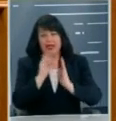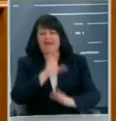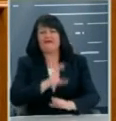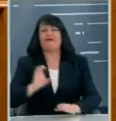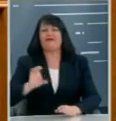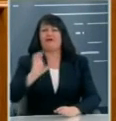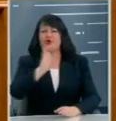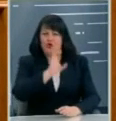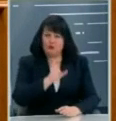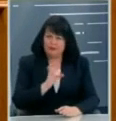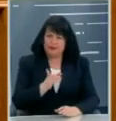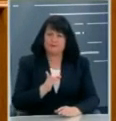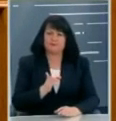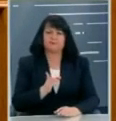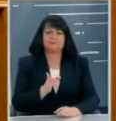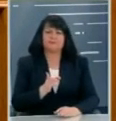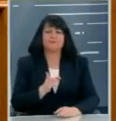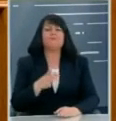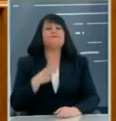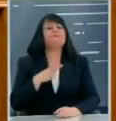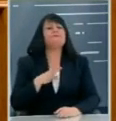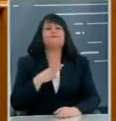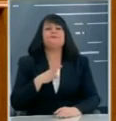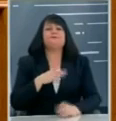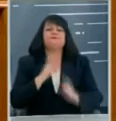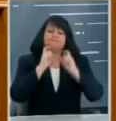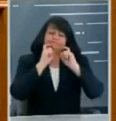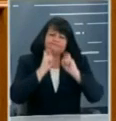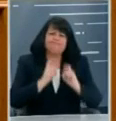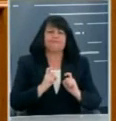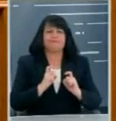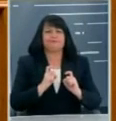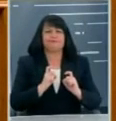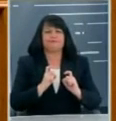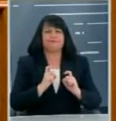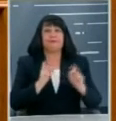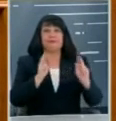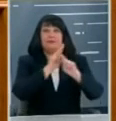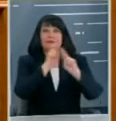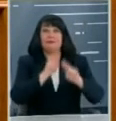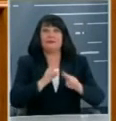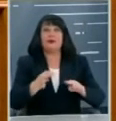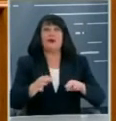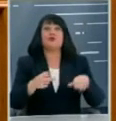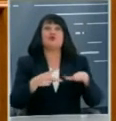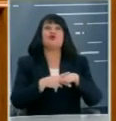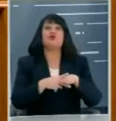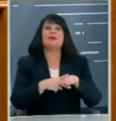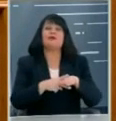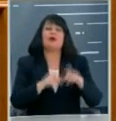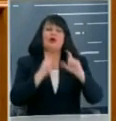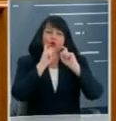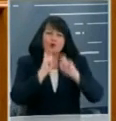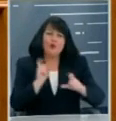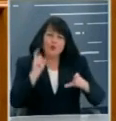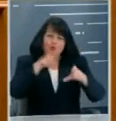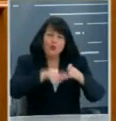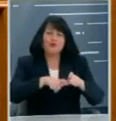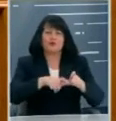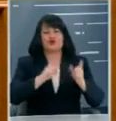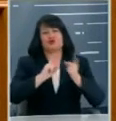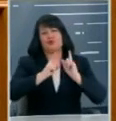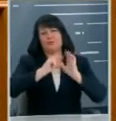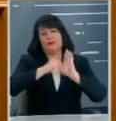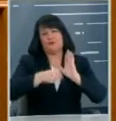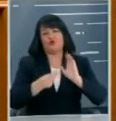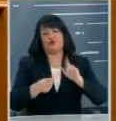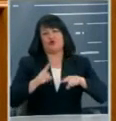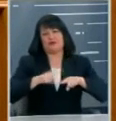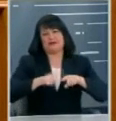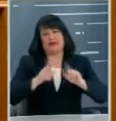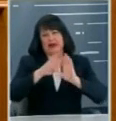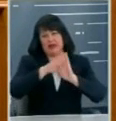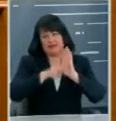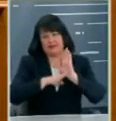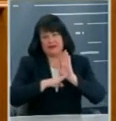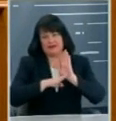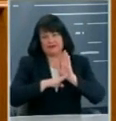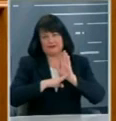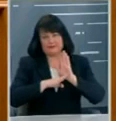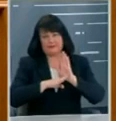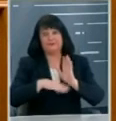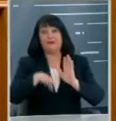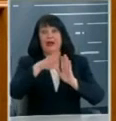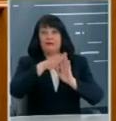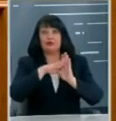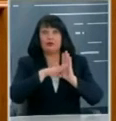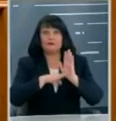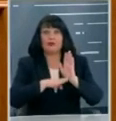ευρωπαϊκές, θέλουν οπωσδήποτε το Διεθνές Νομισματικό Ταμείο στο ελληνικό πρόγραμμα. Αλλά δεν αποδέχονται τους όρους